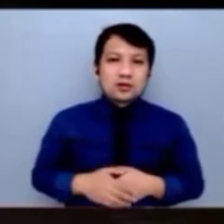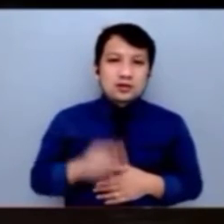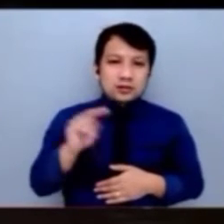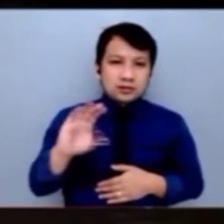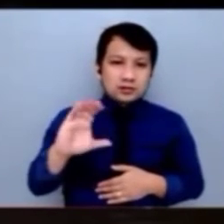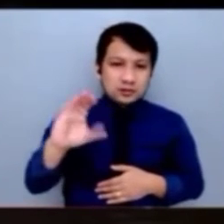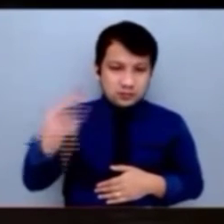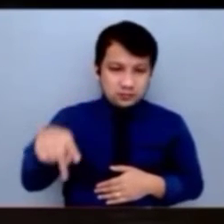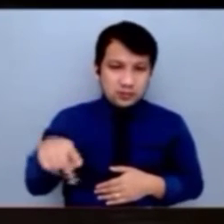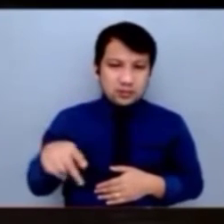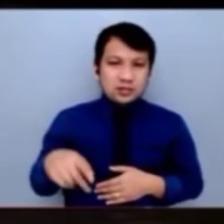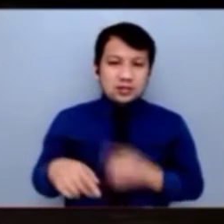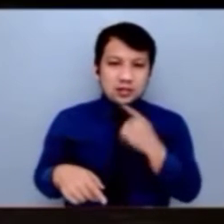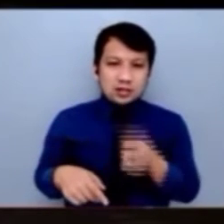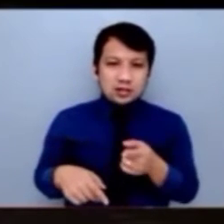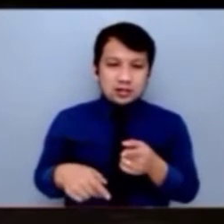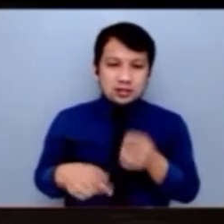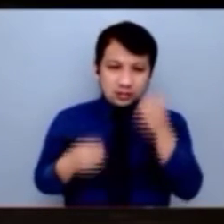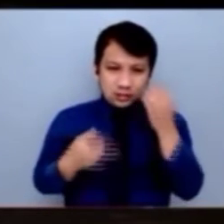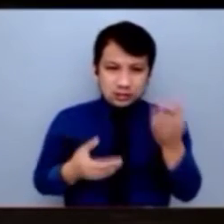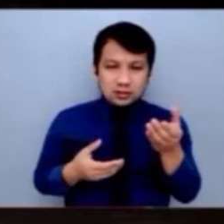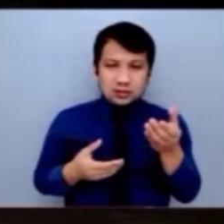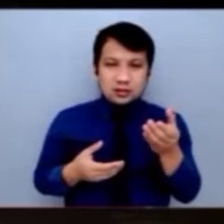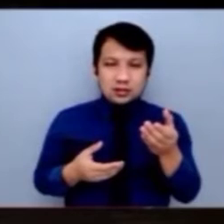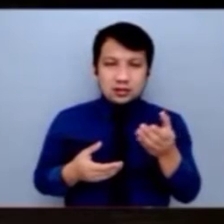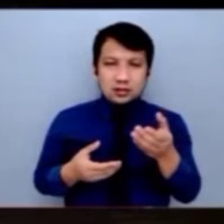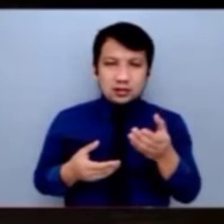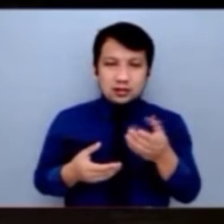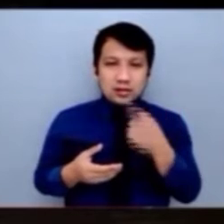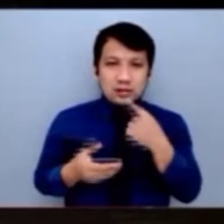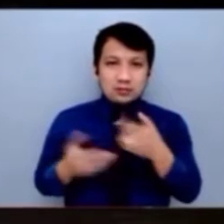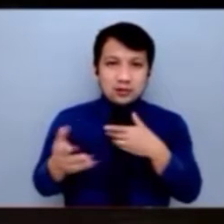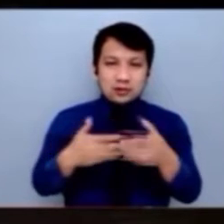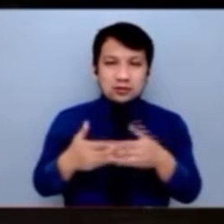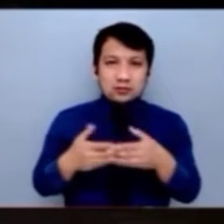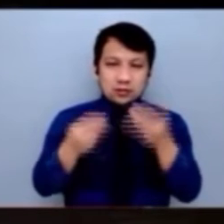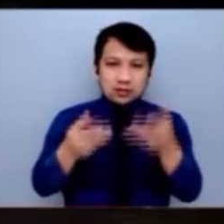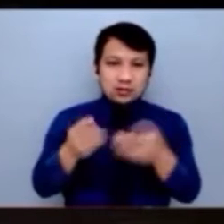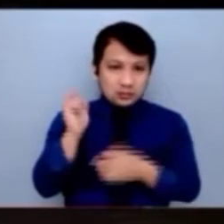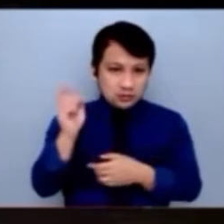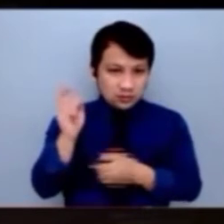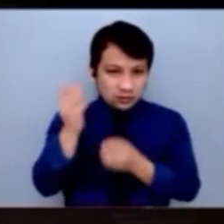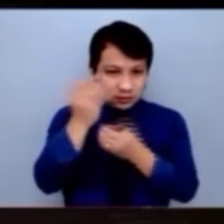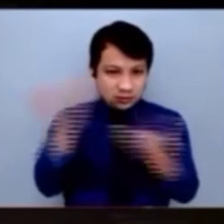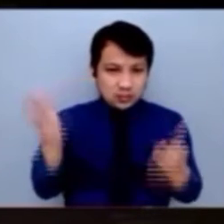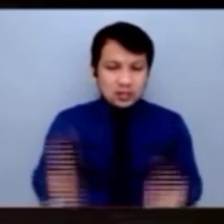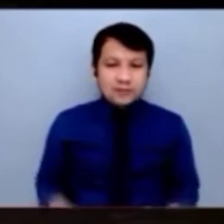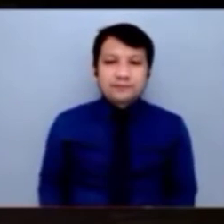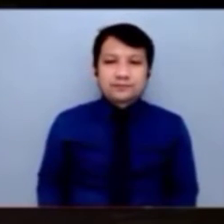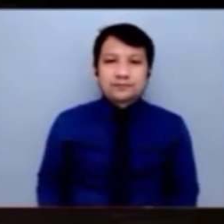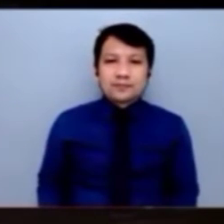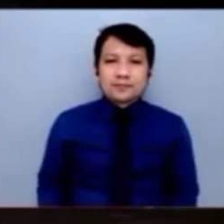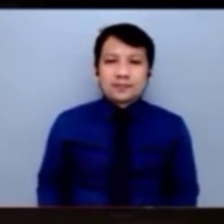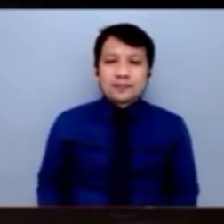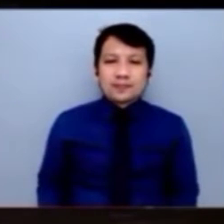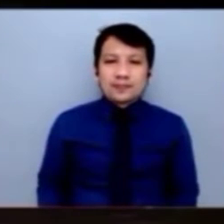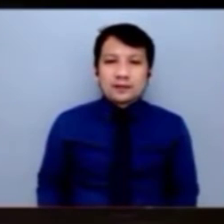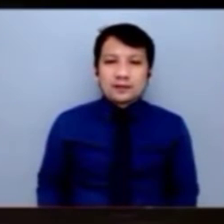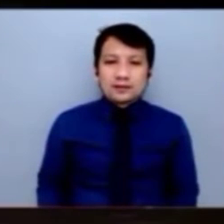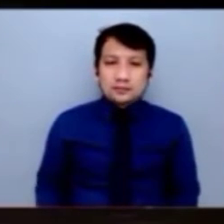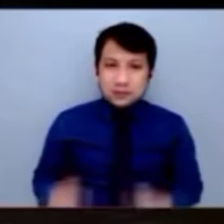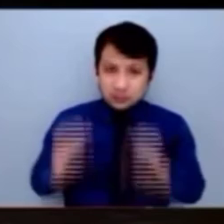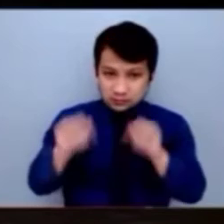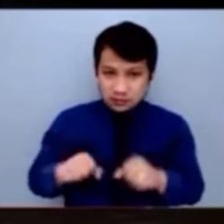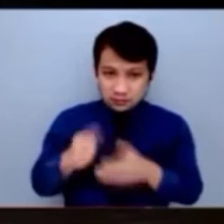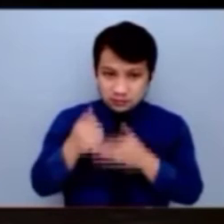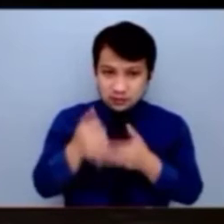mga electric cooperative providers nga dito ng lungsod para mas ma-fast track, mas mapabilis, no? At ilan na nga rin, nakita natin dito, tumulong na rin dito sa